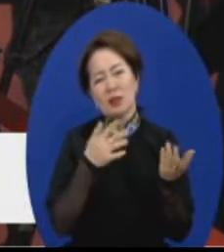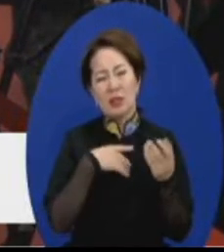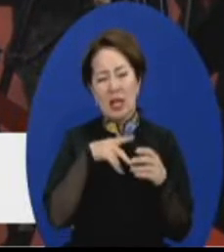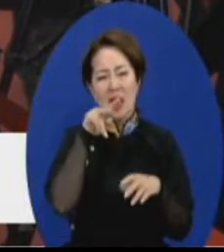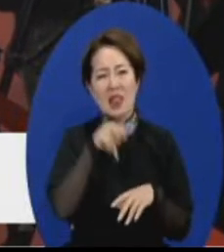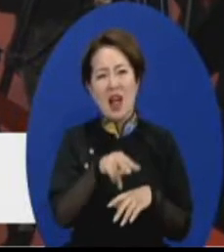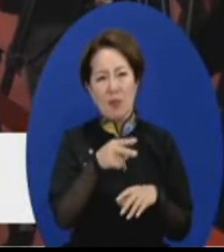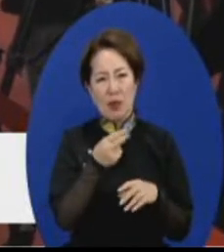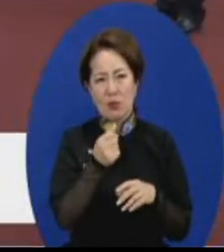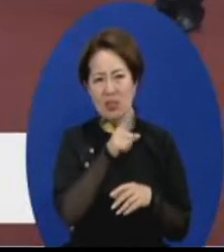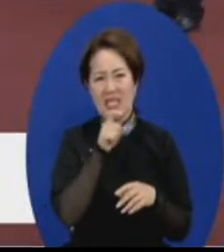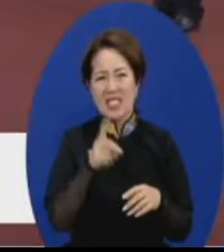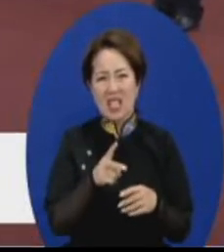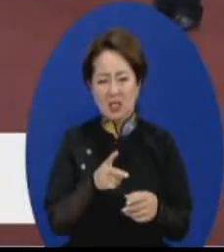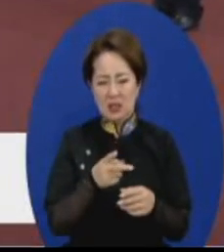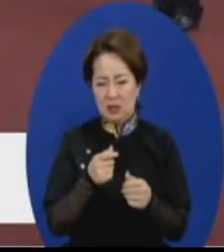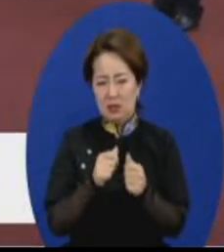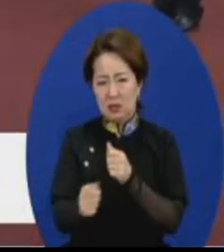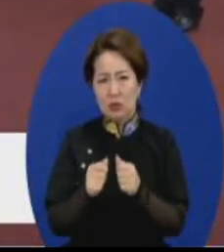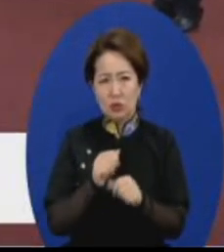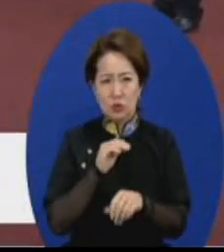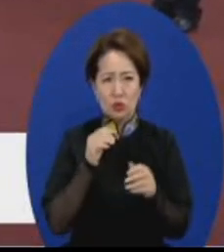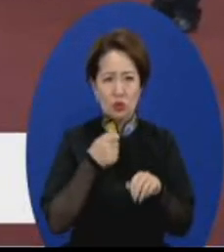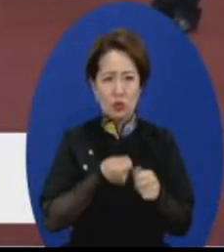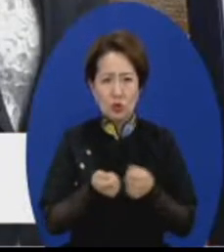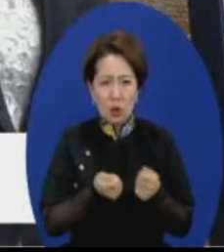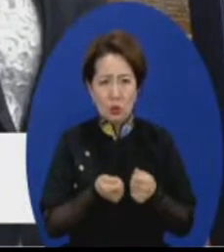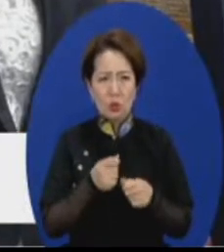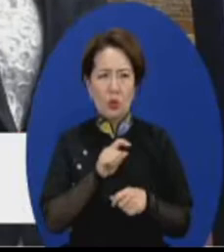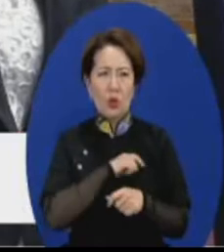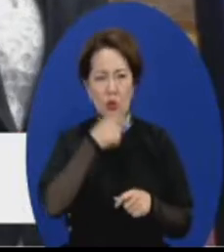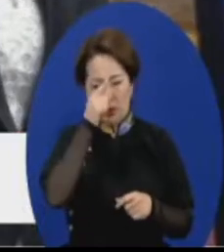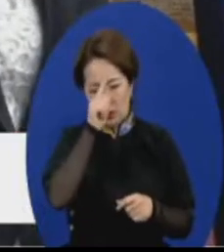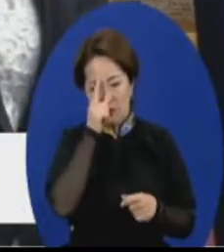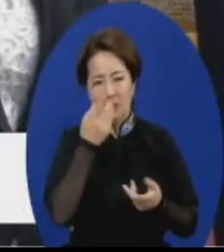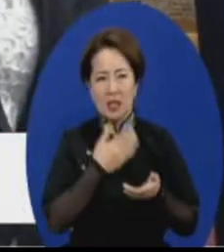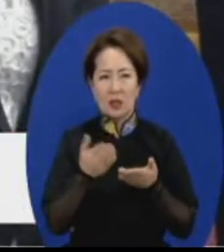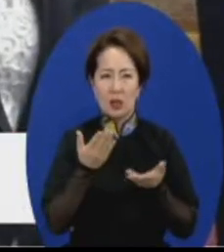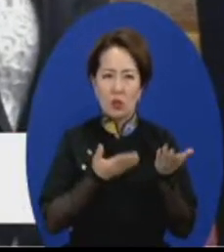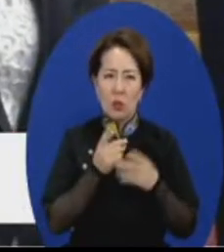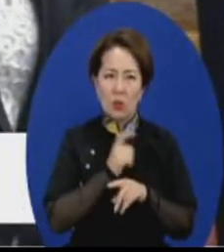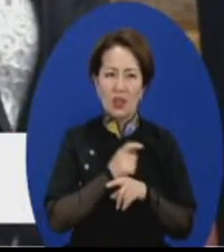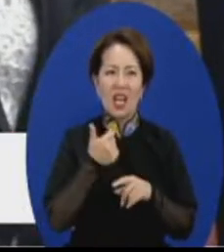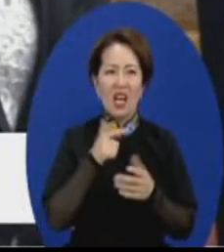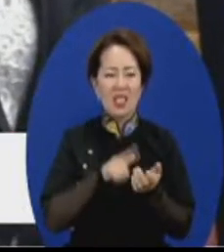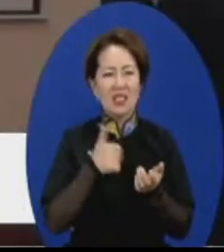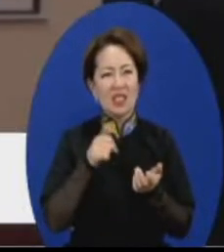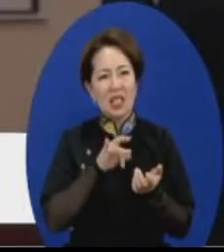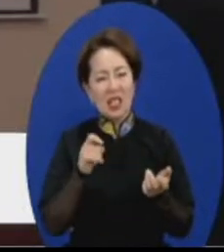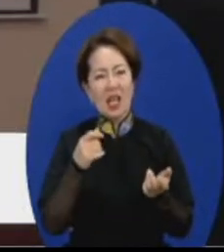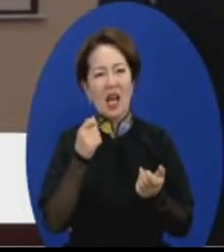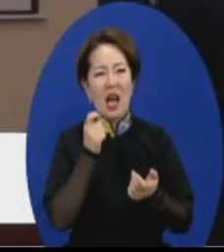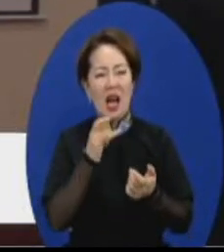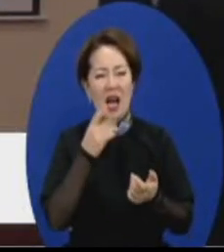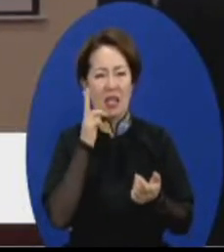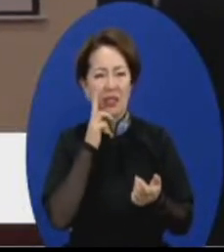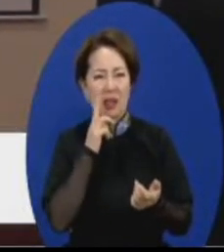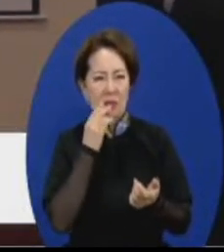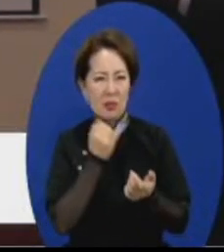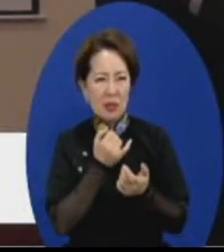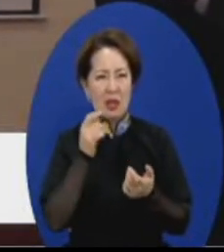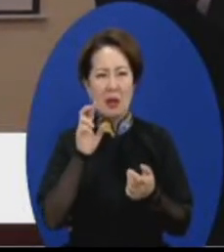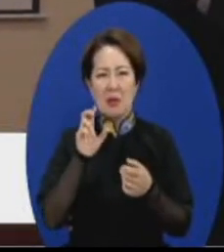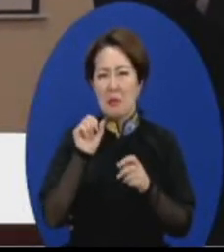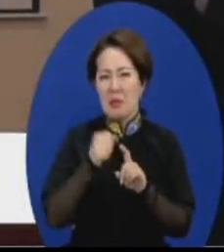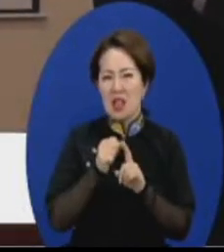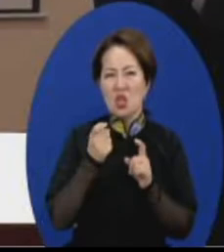энэ ломбардуудын зээлийг зохицуулах, оюуны өмчийн багц хууль, арилжааны тухай хууль, хэрэглэгчийн гэрээний тухай, хар тамхи бэлгийн хүчирхийлэлд орногдуулах